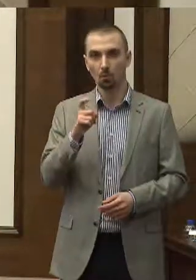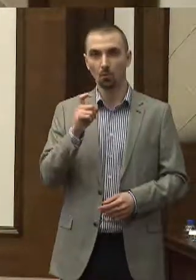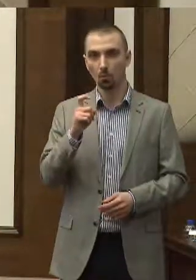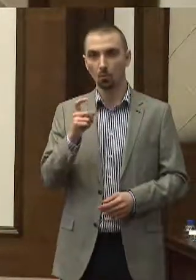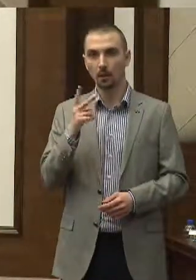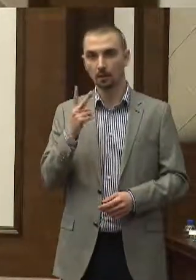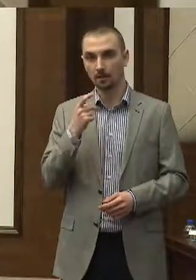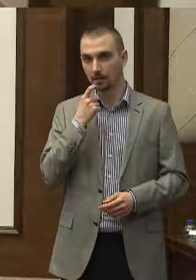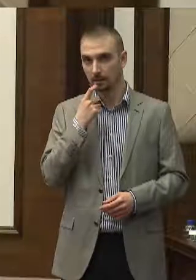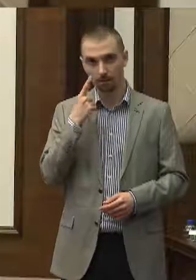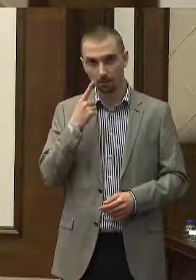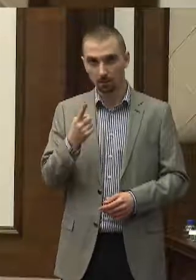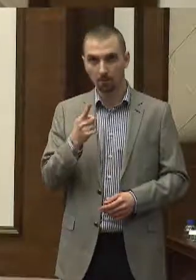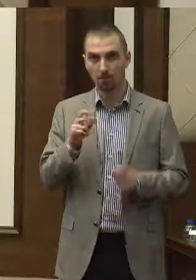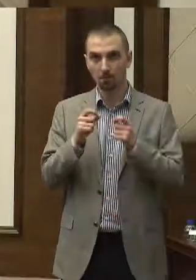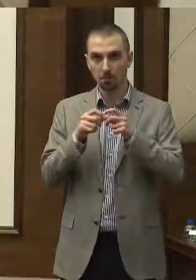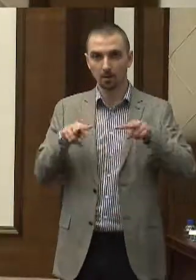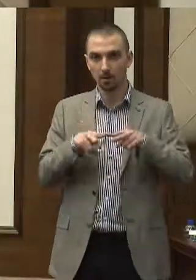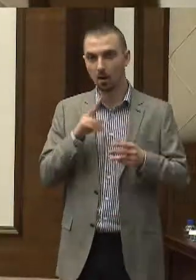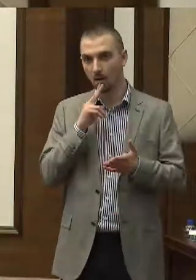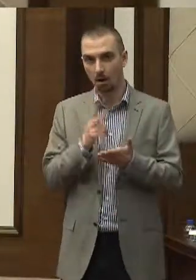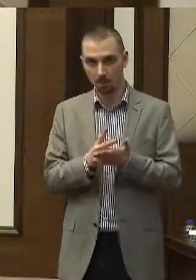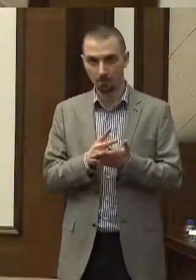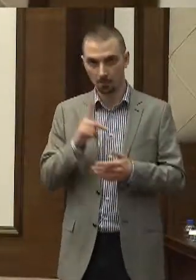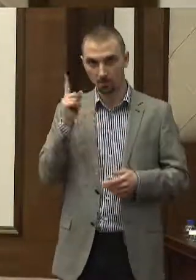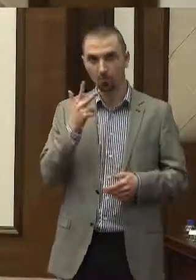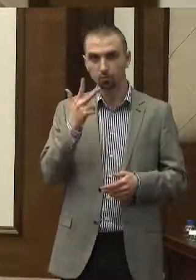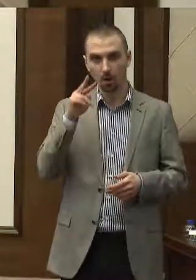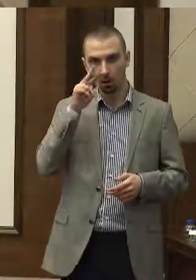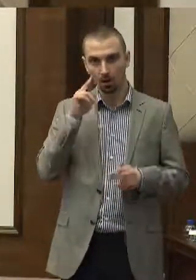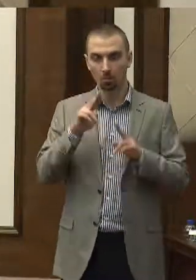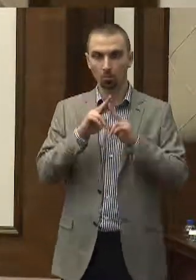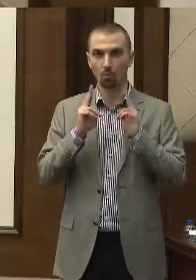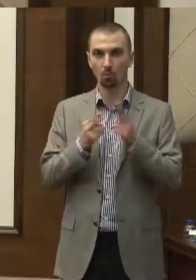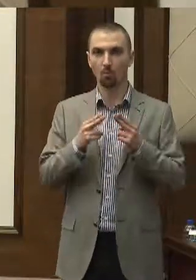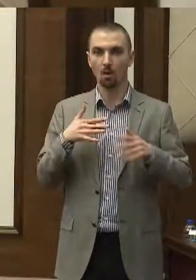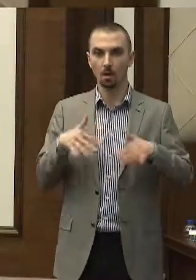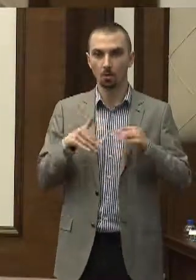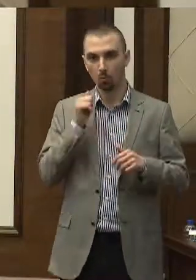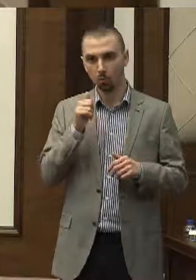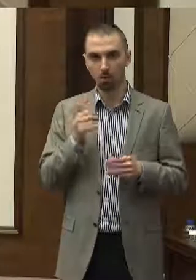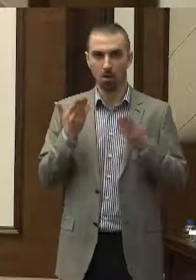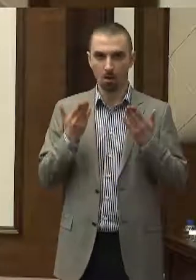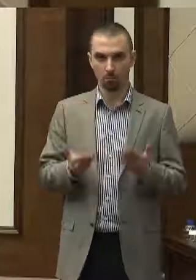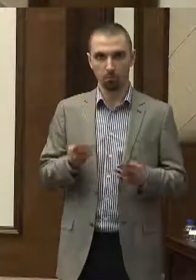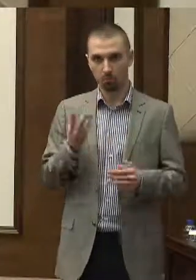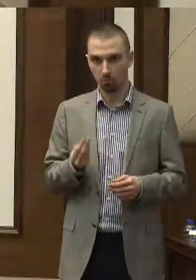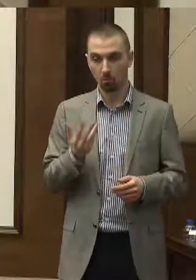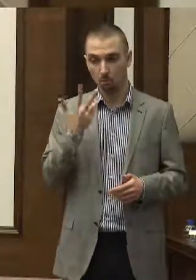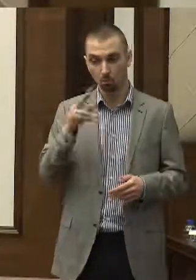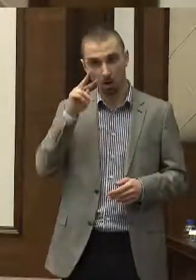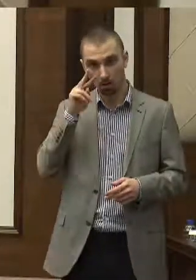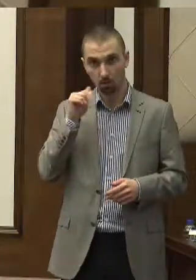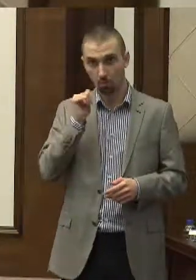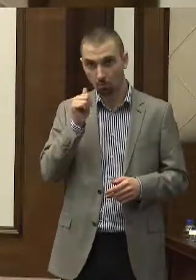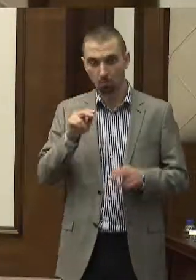1992 yılında Birleşmiş Milletler'in kararı ile 3 Aralık Uluslararası Engelliler Günü olarak kabul edilmiş ve 3 Aralık